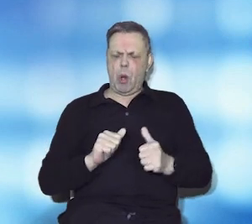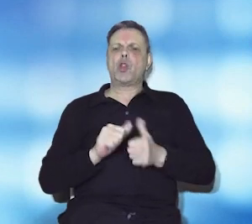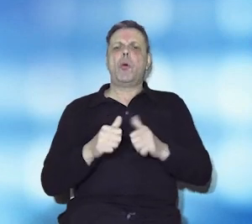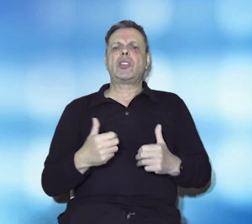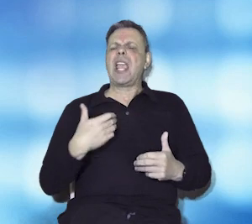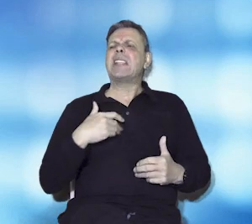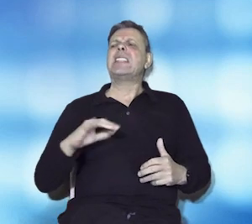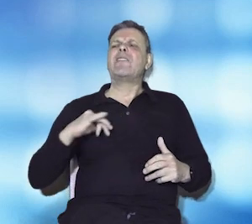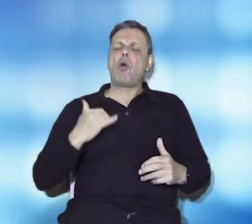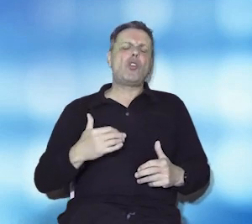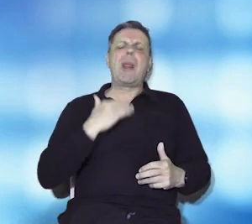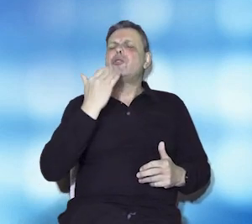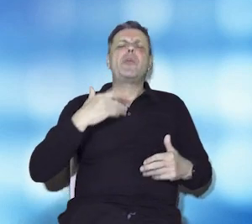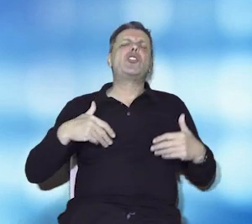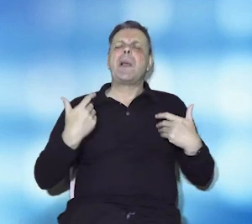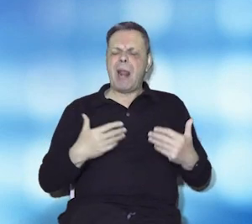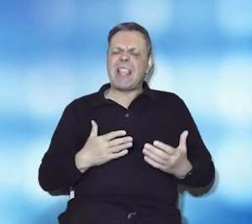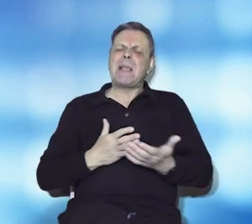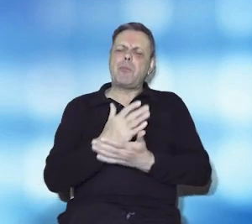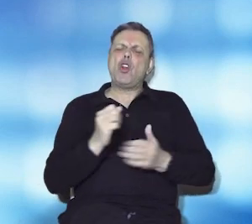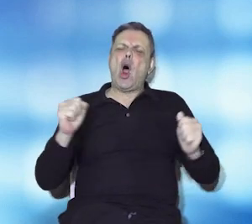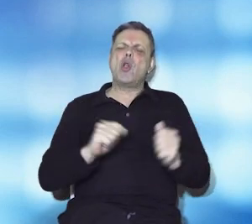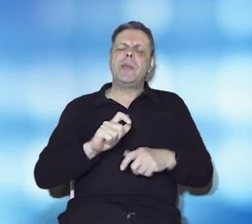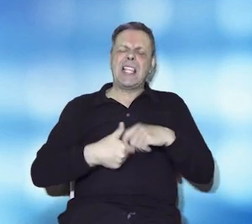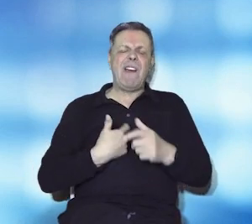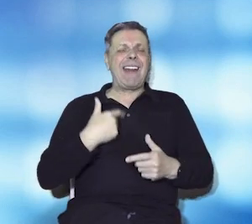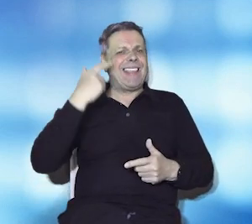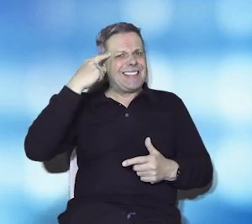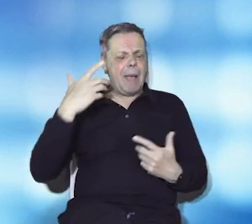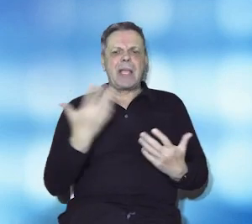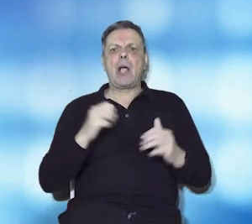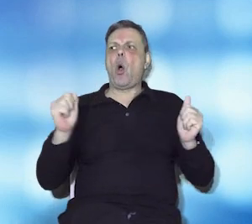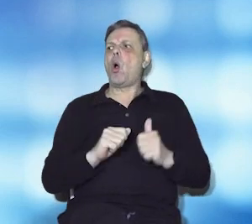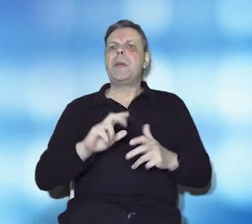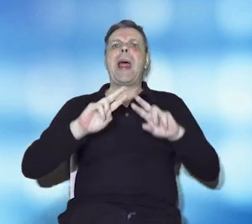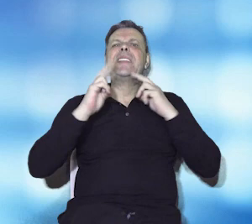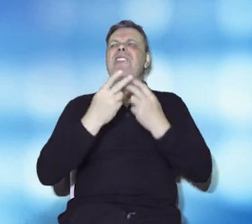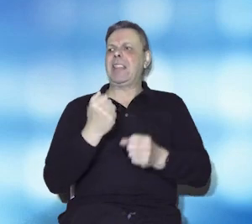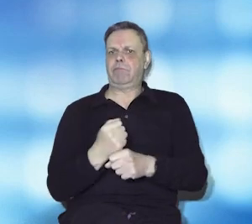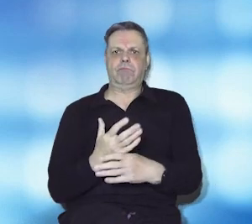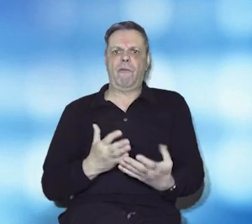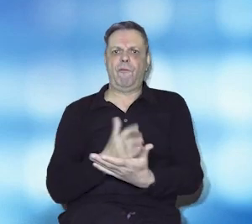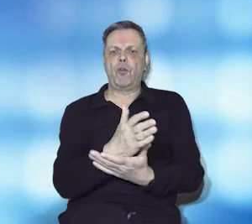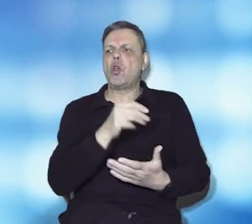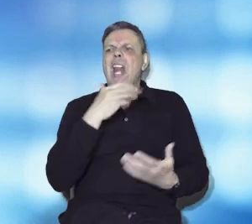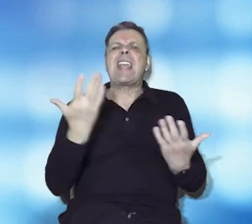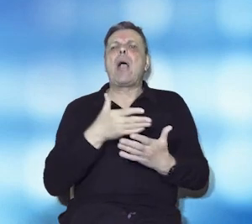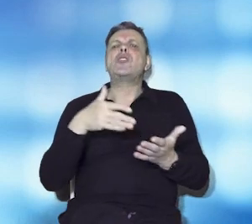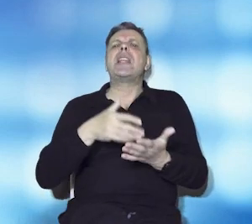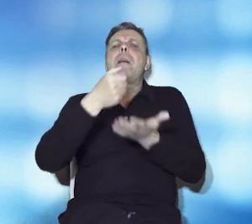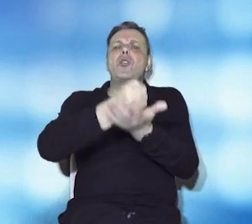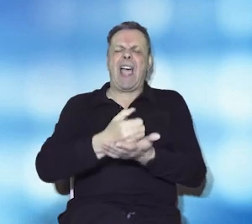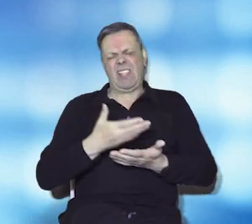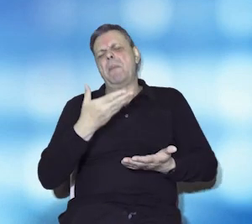svoje godine, iako sam mlad, prošao nekakve ozbiljne stvari i znam kako ozbiljan svijet funkcionira i na koji način se treba sve postaviti. Zato je